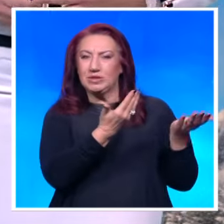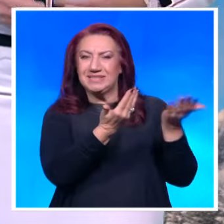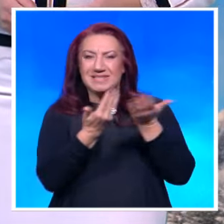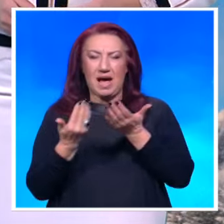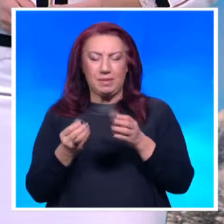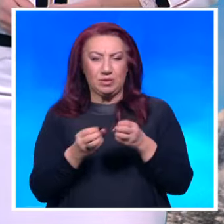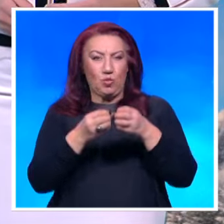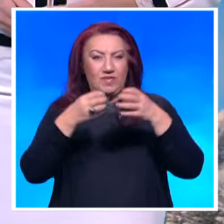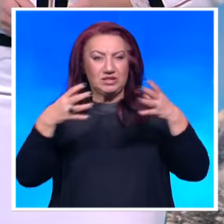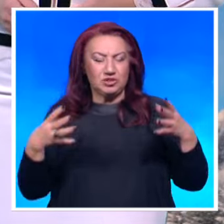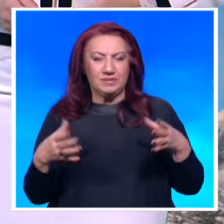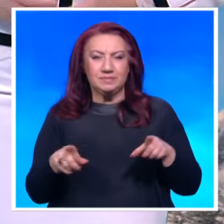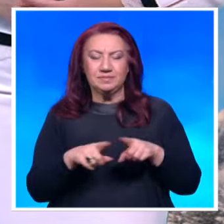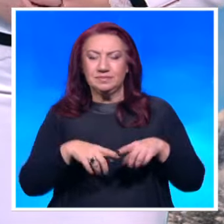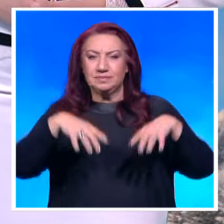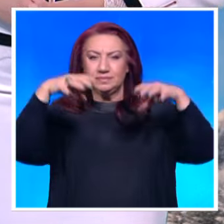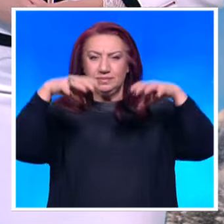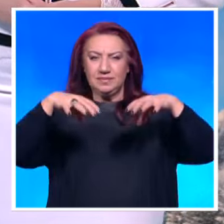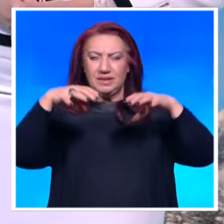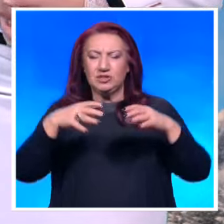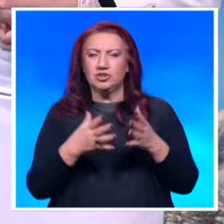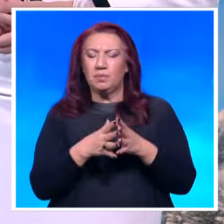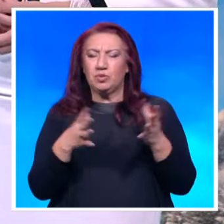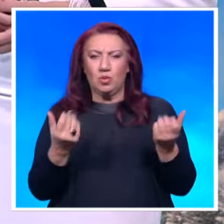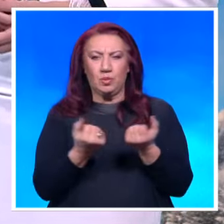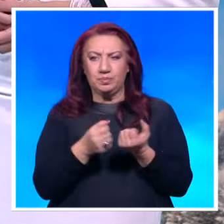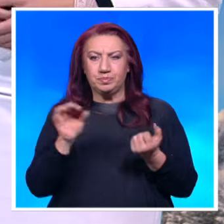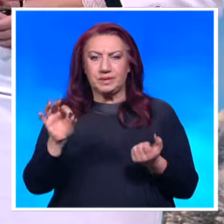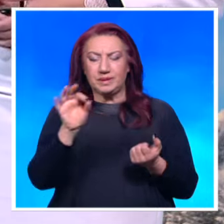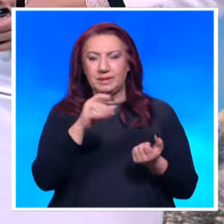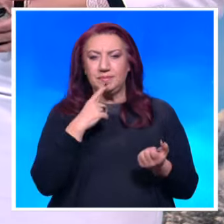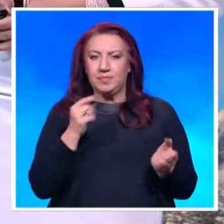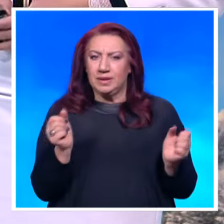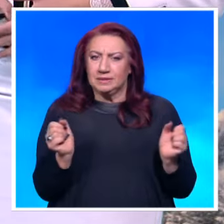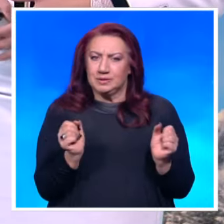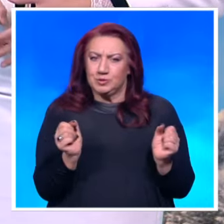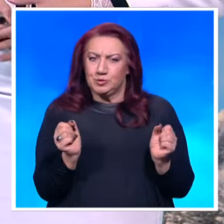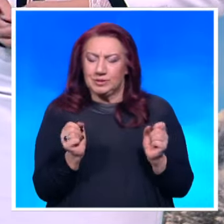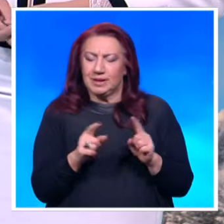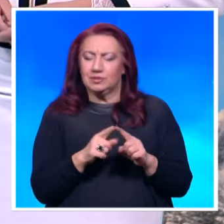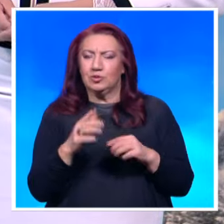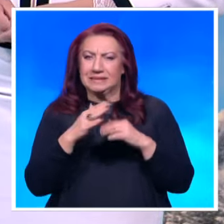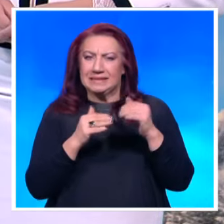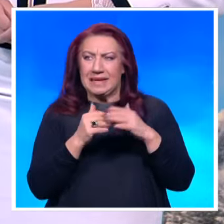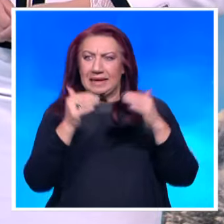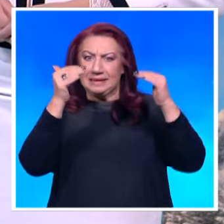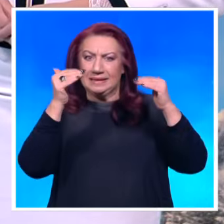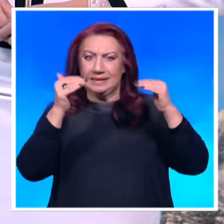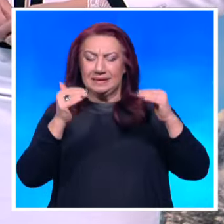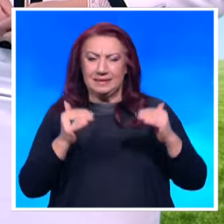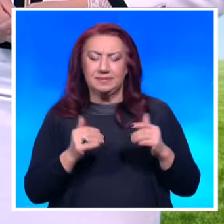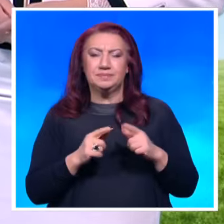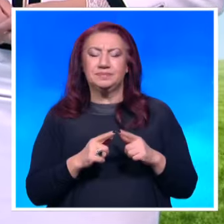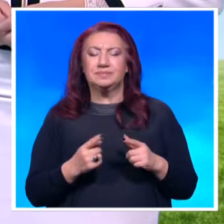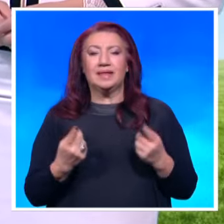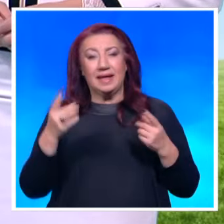който през нощта ще обхване вече много райони на българия със застудяването снегът ще слиза и и в по-ниските места в нощта